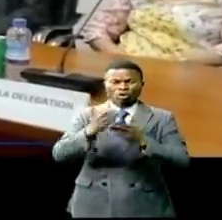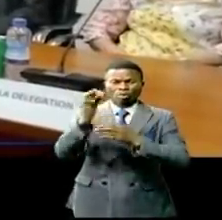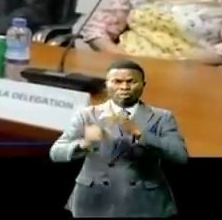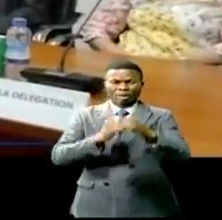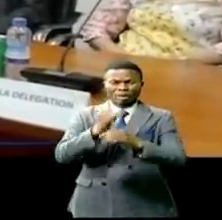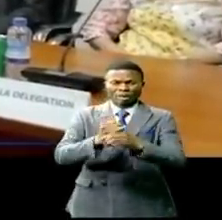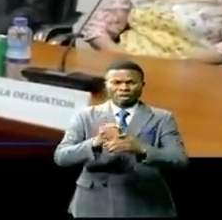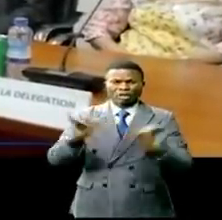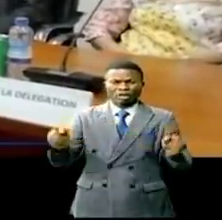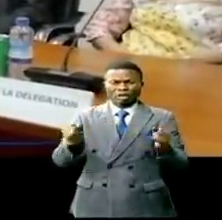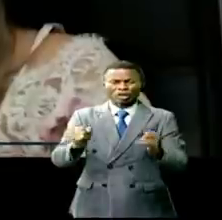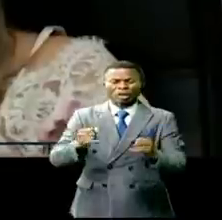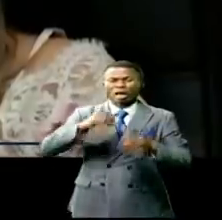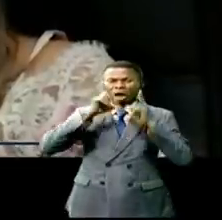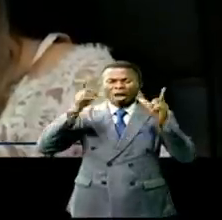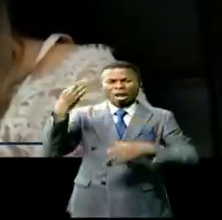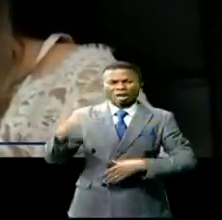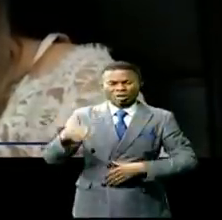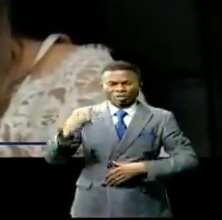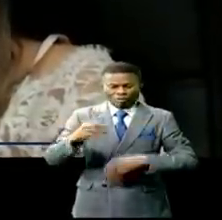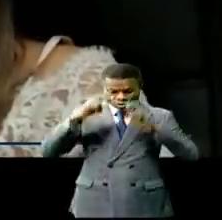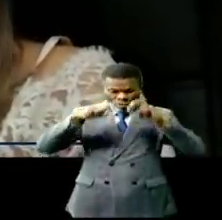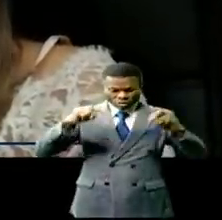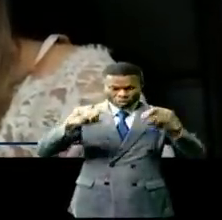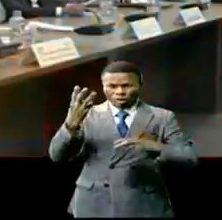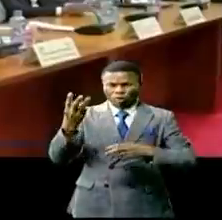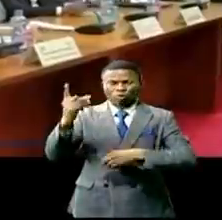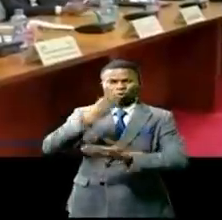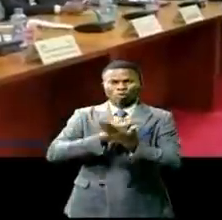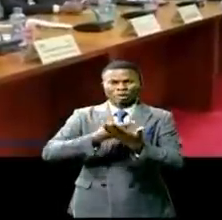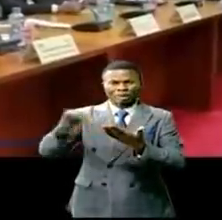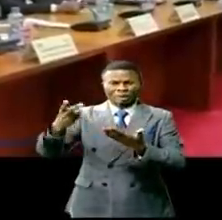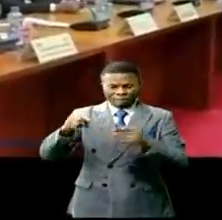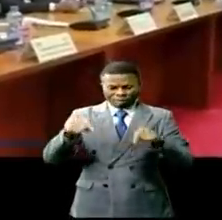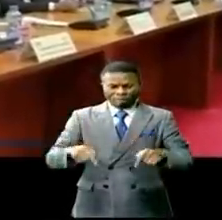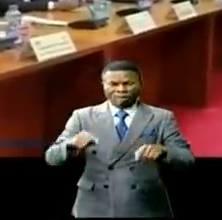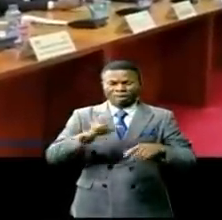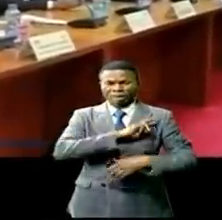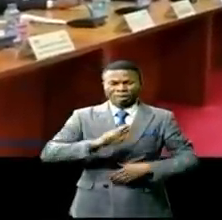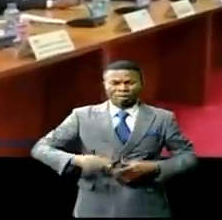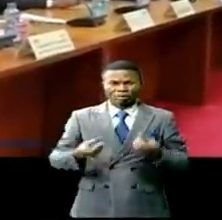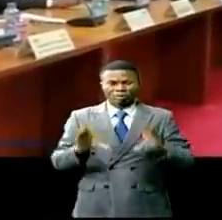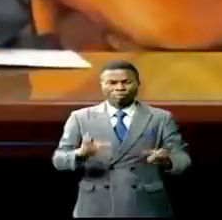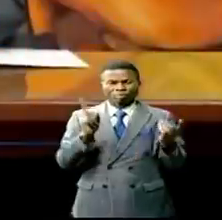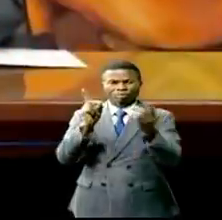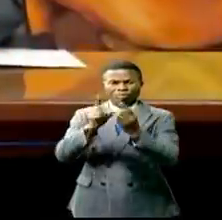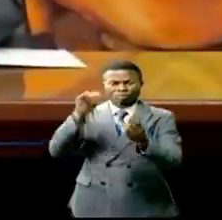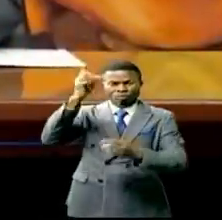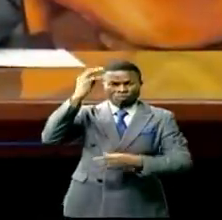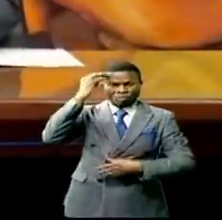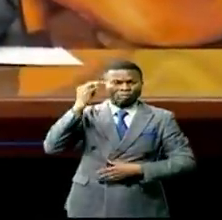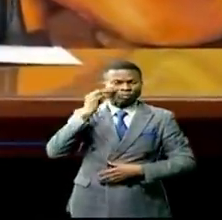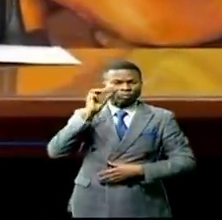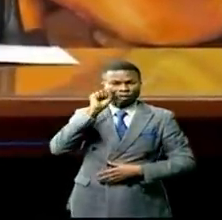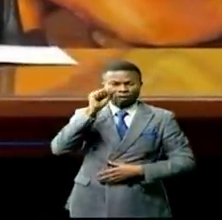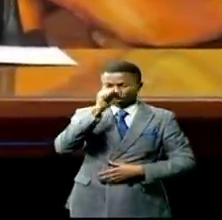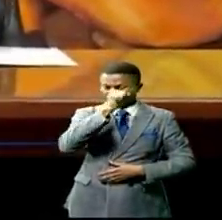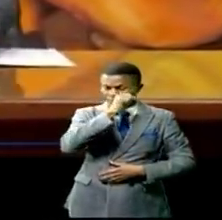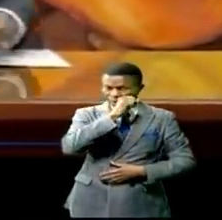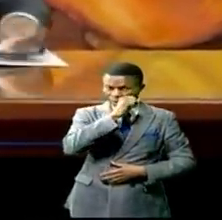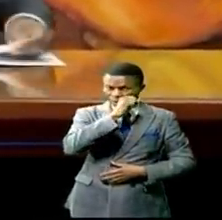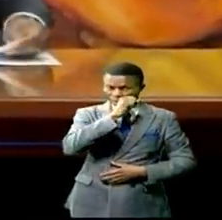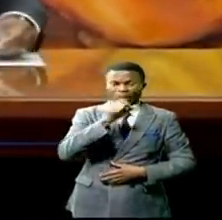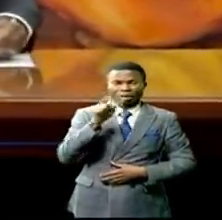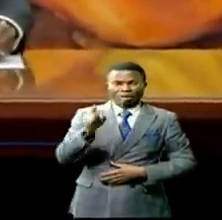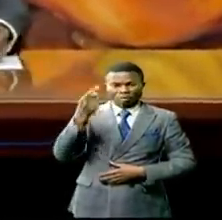en messieurs d' expertise il ya trois semaines en république démocratique du congo a rencontré le premier ministre et jean michel chammas nous conte des